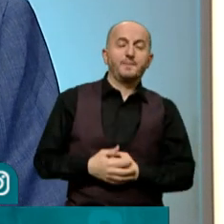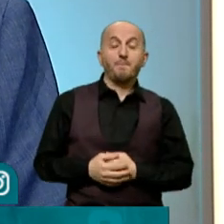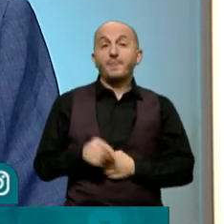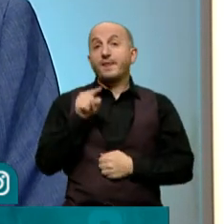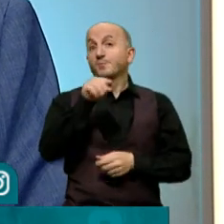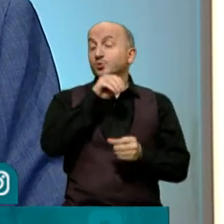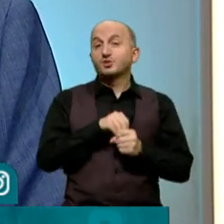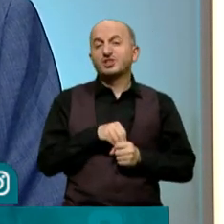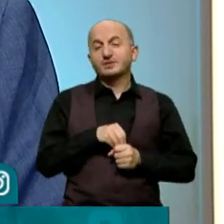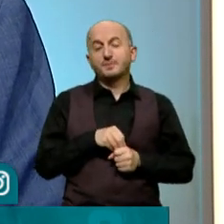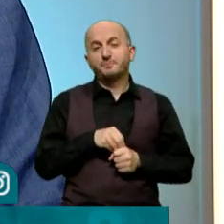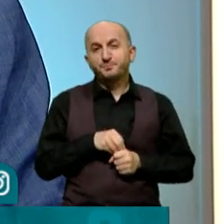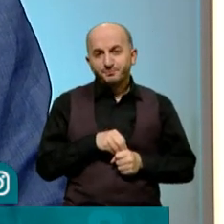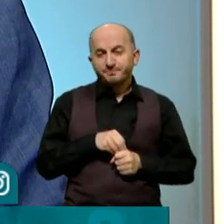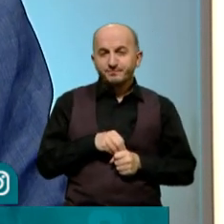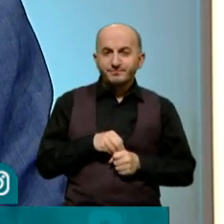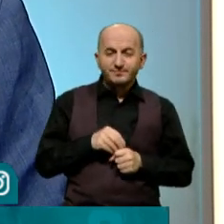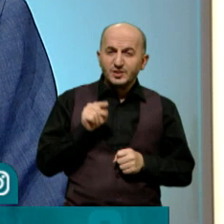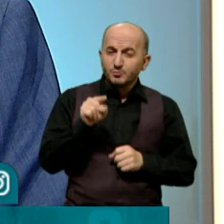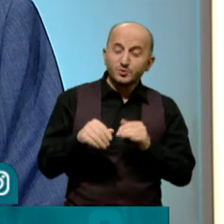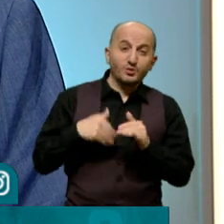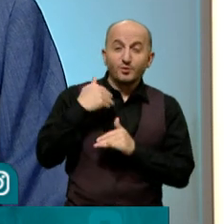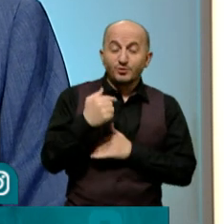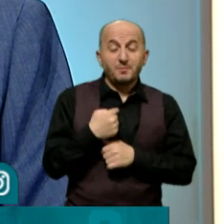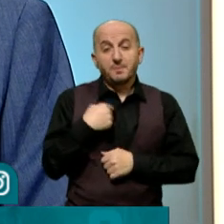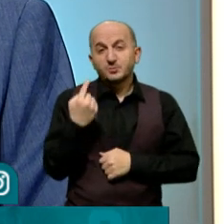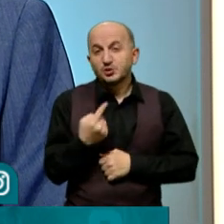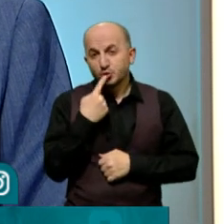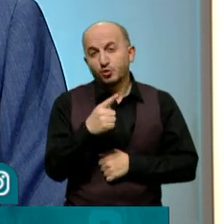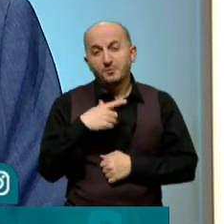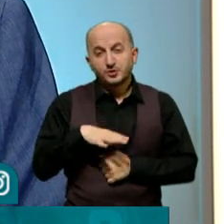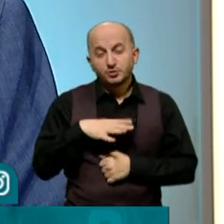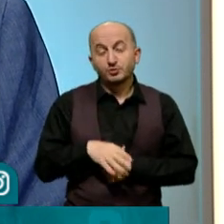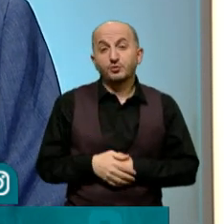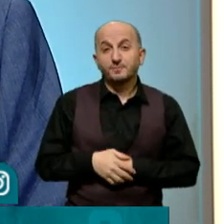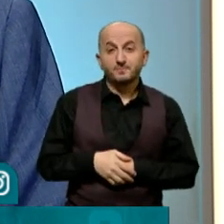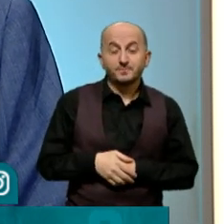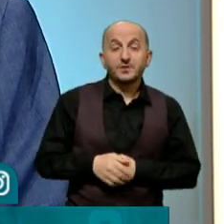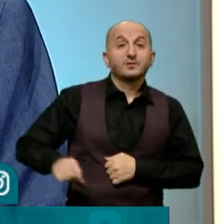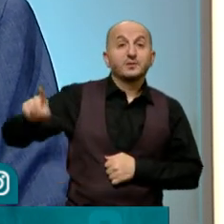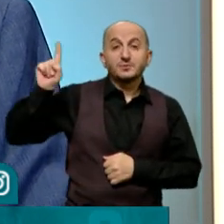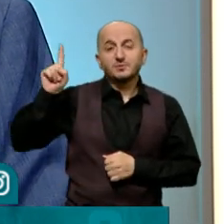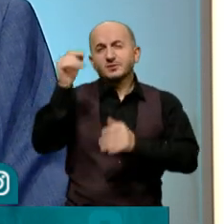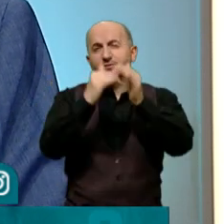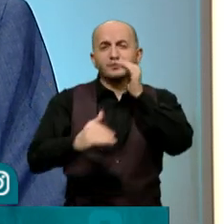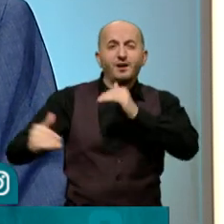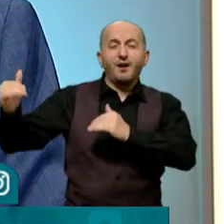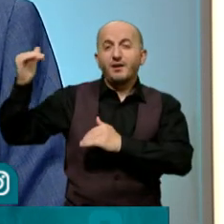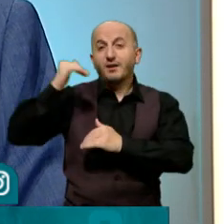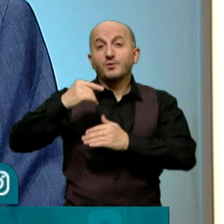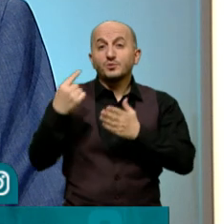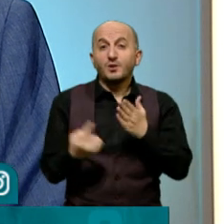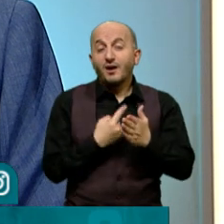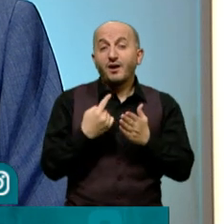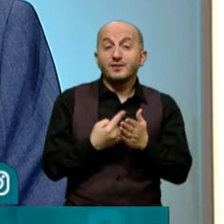bunun içindir. Ama bundan öte ben bir şey söylemek istiyorum. Bu aslında Rabbimiz Teala Hazretlerinin